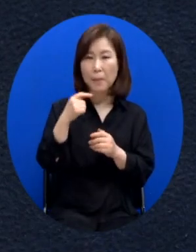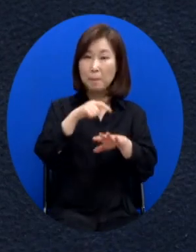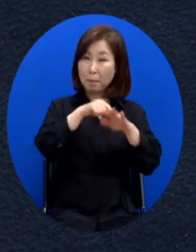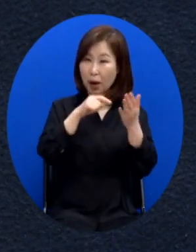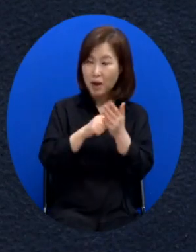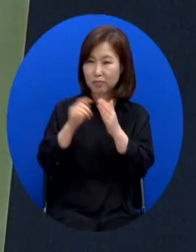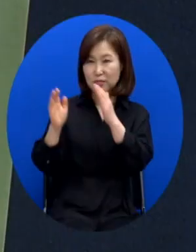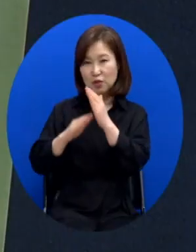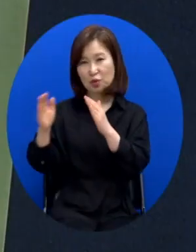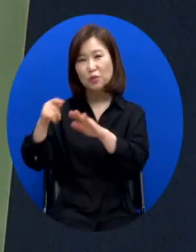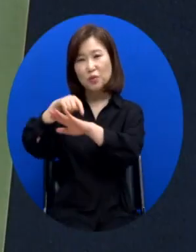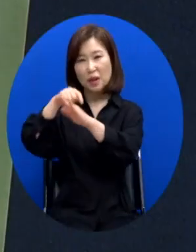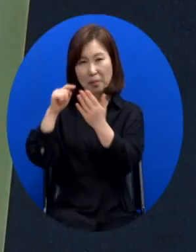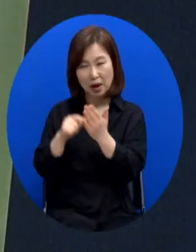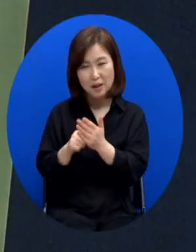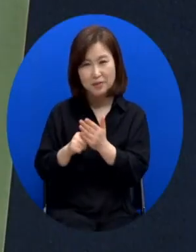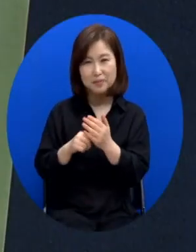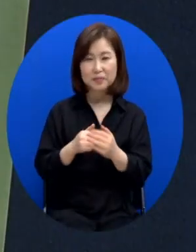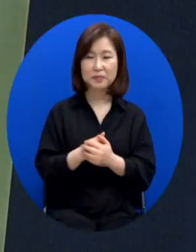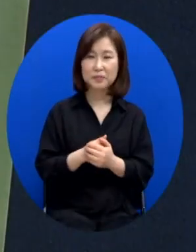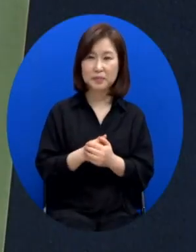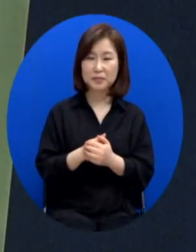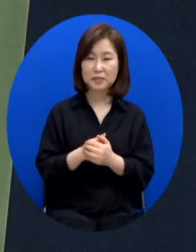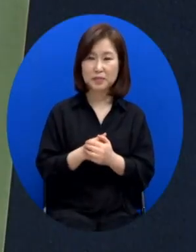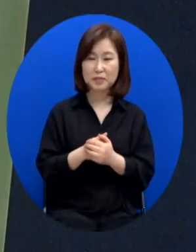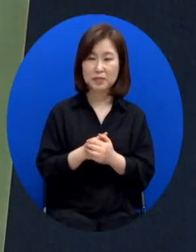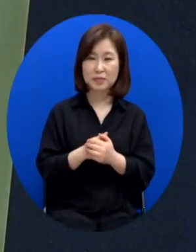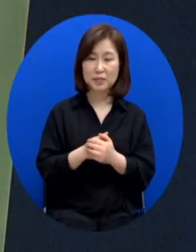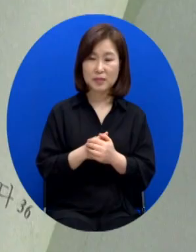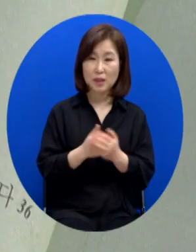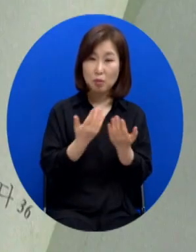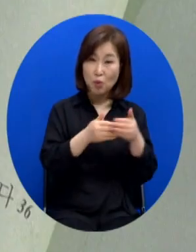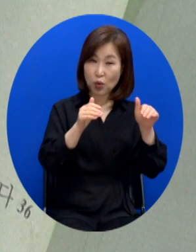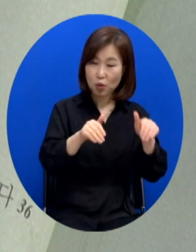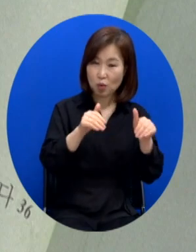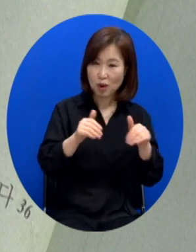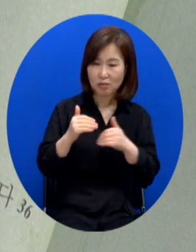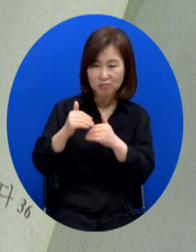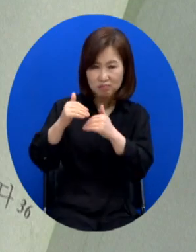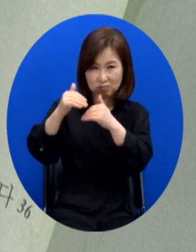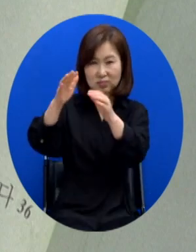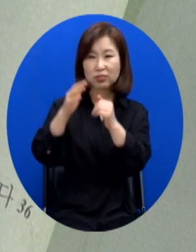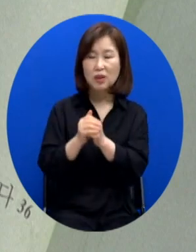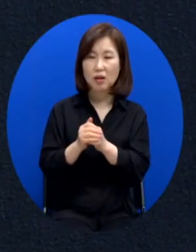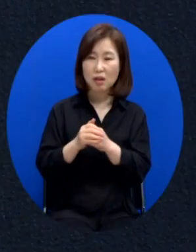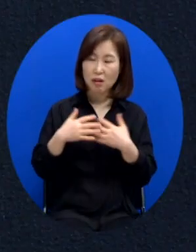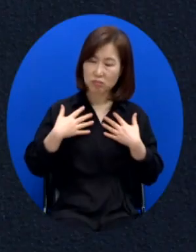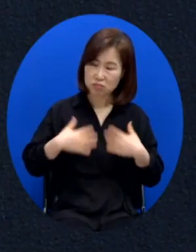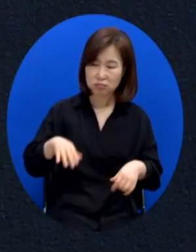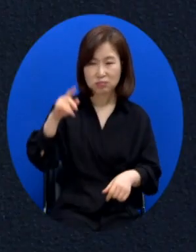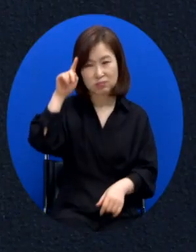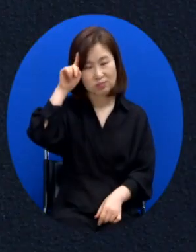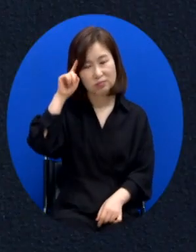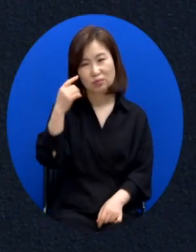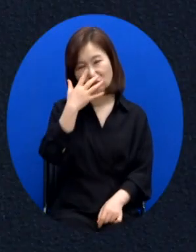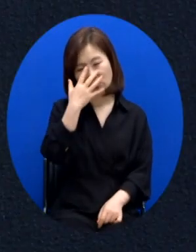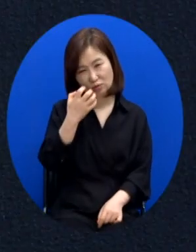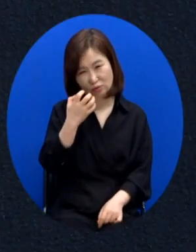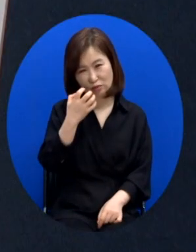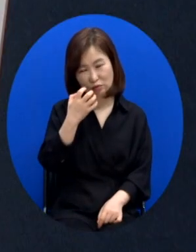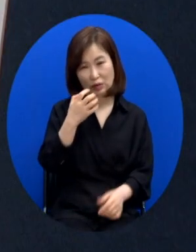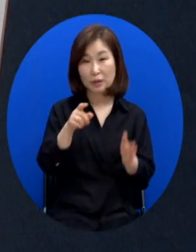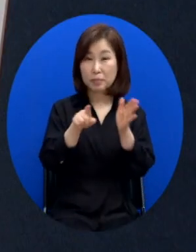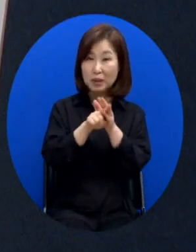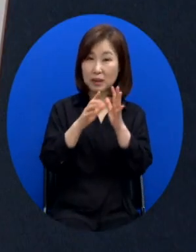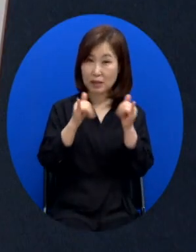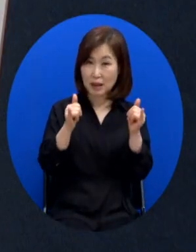마음입니다. 책은 목회 과정과 삶에서 스트레스, 탈진, 우울 등을 겪는